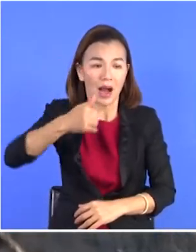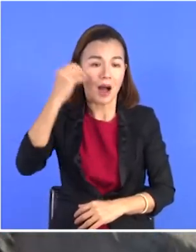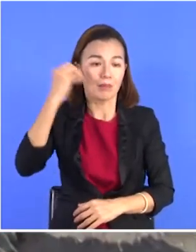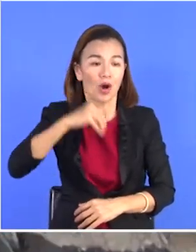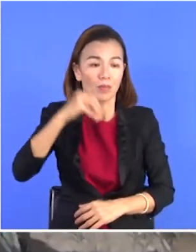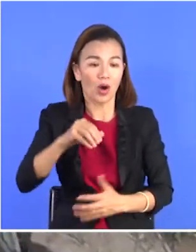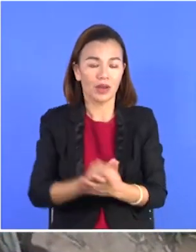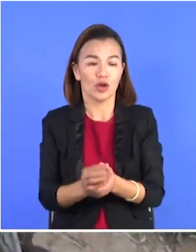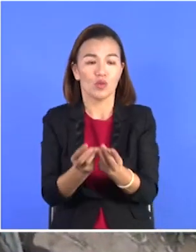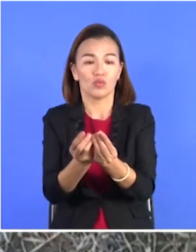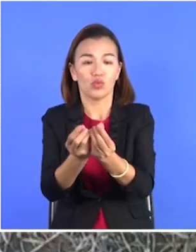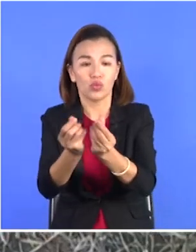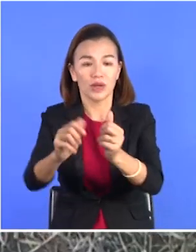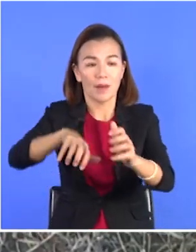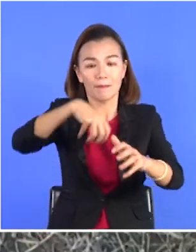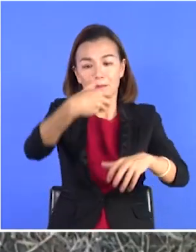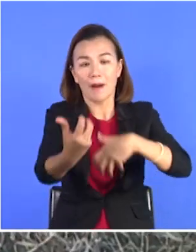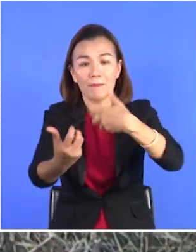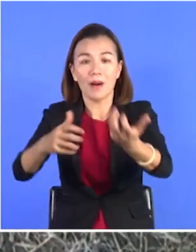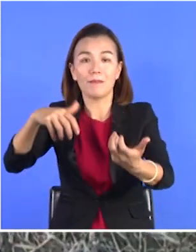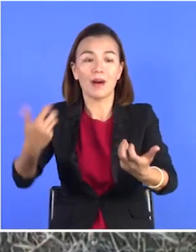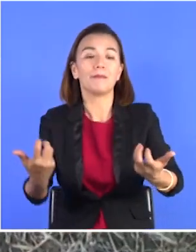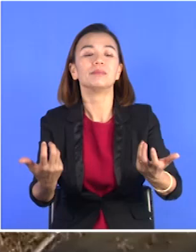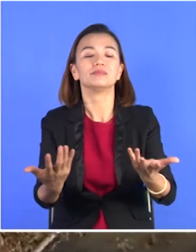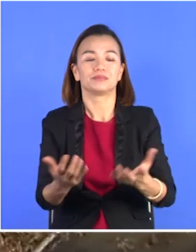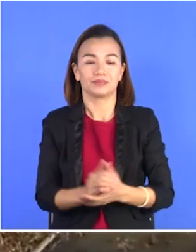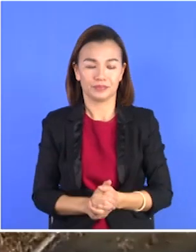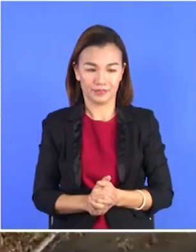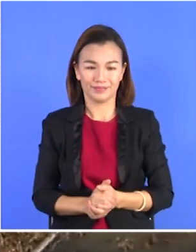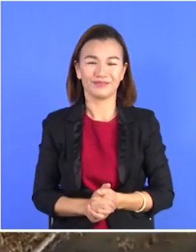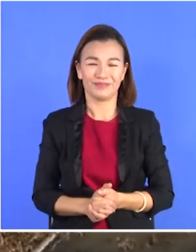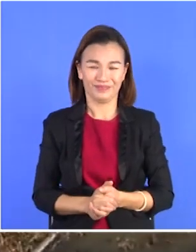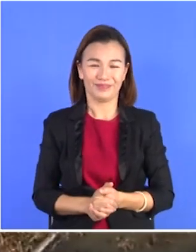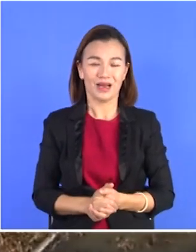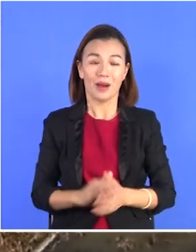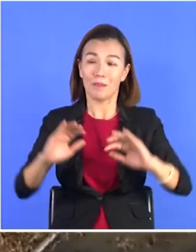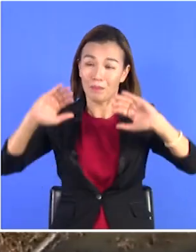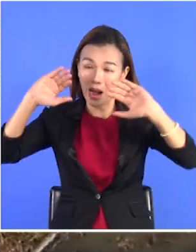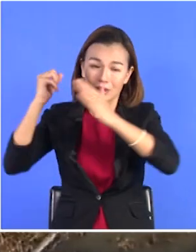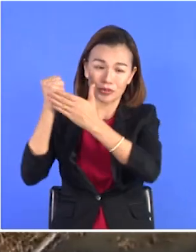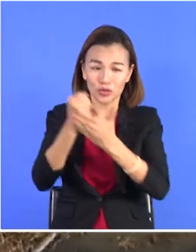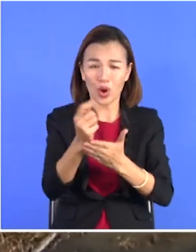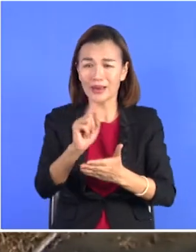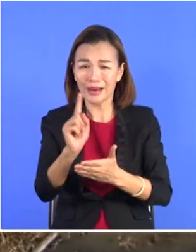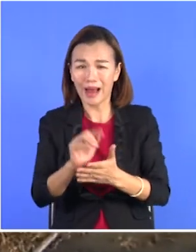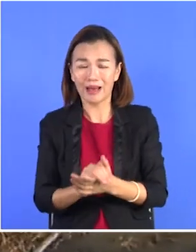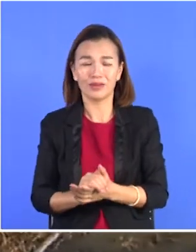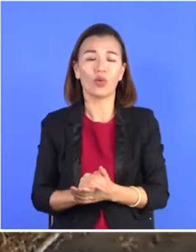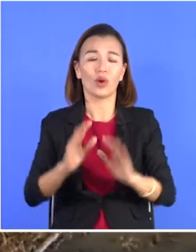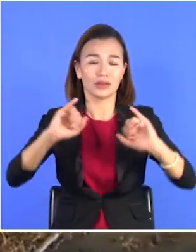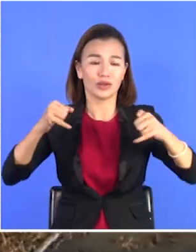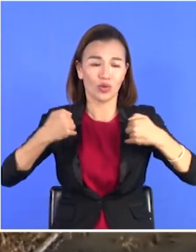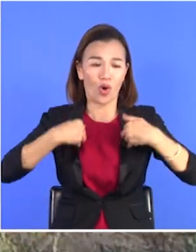ปุ๋ยนะครับล้มระเนระนาดเกะกะแบบนี้แล้วเกะแล้วกะเลยเอายังไงดีหน่วยงานภาครัฐว่ายังไงอ้าฟังเสียงหน่อยเจ้าของสวน